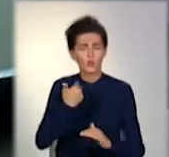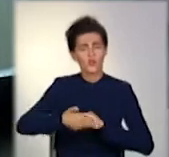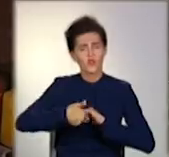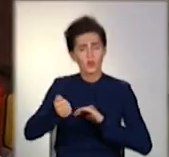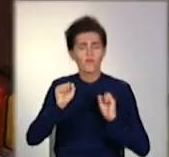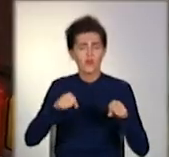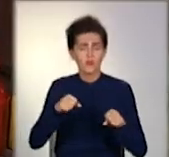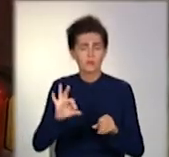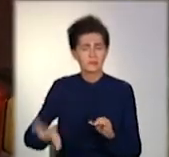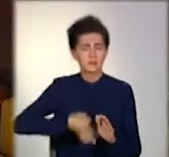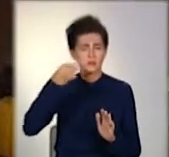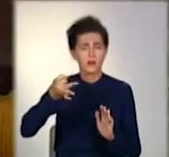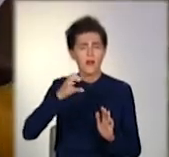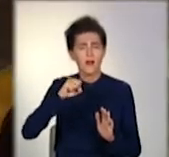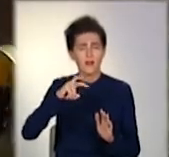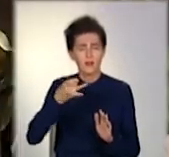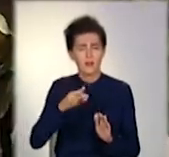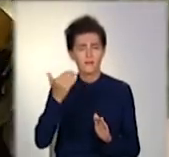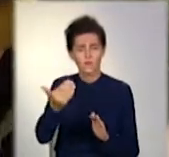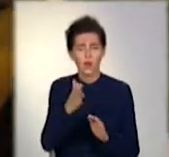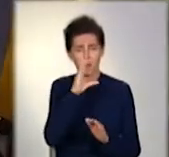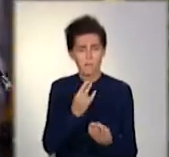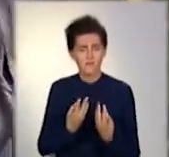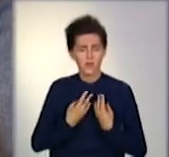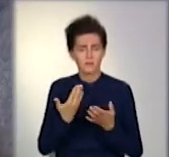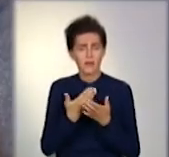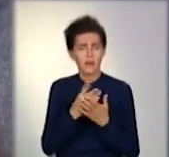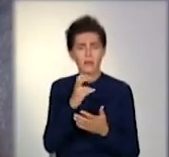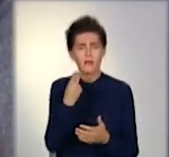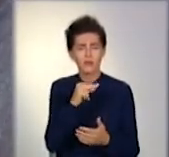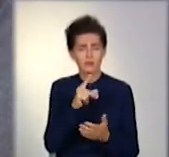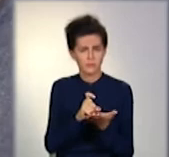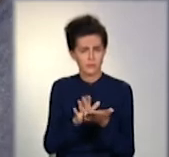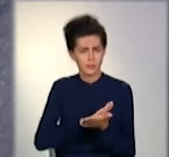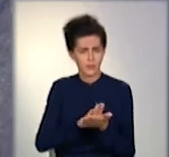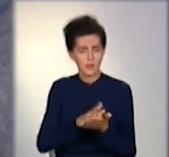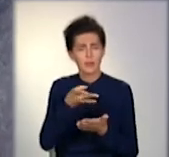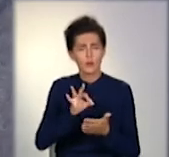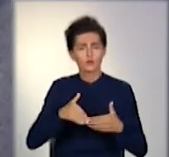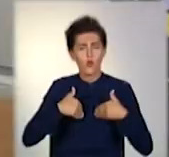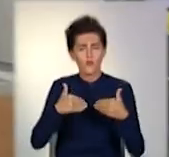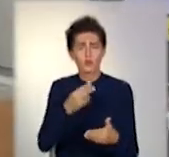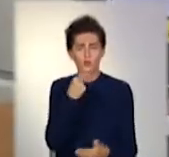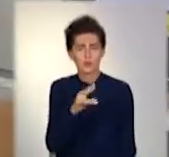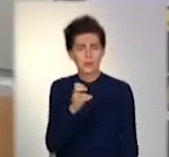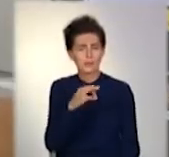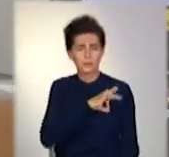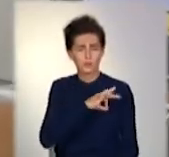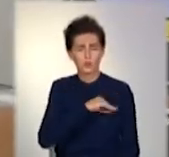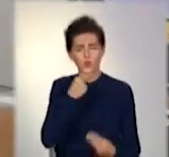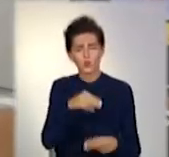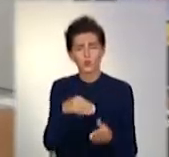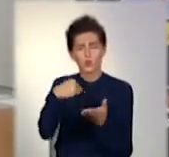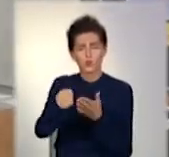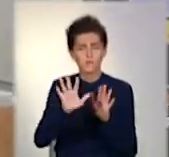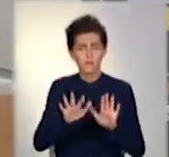Алергію може спровокувати навіть антисептик, якщо неякісний, каже професор. Тому радить ним не зловживати. Ліпше засіб купувати